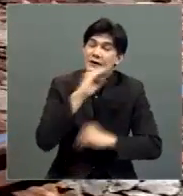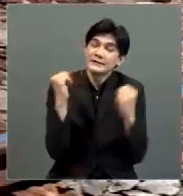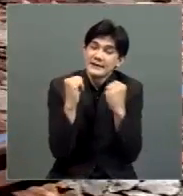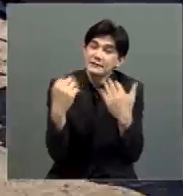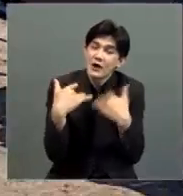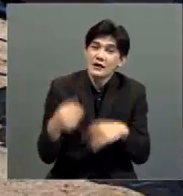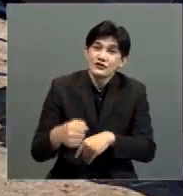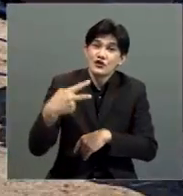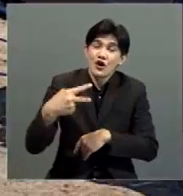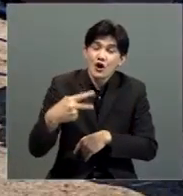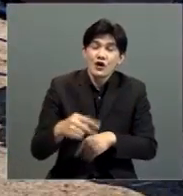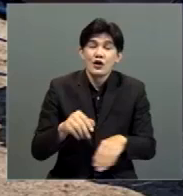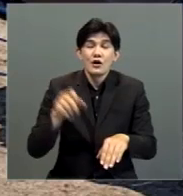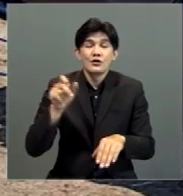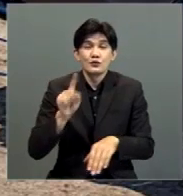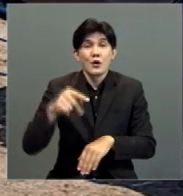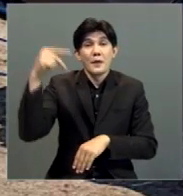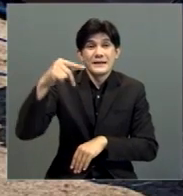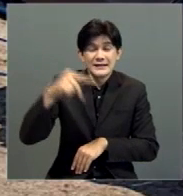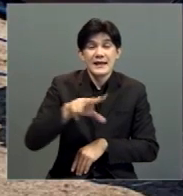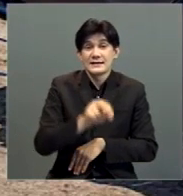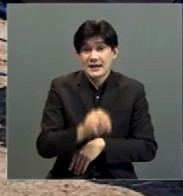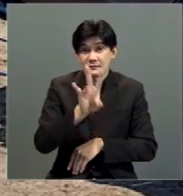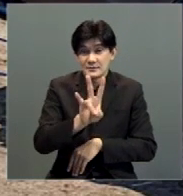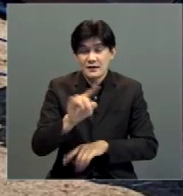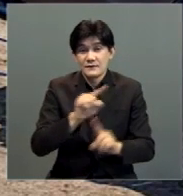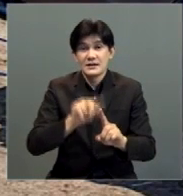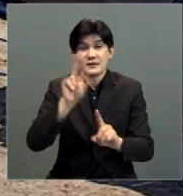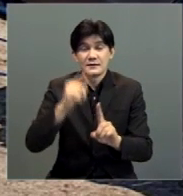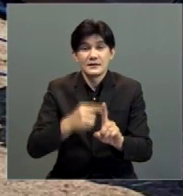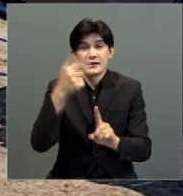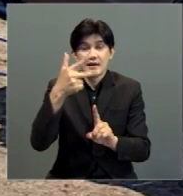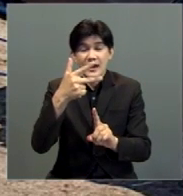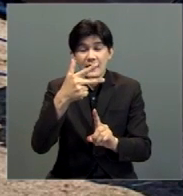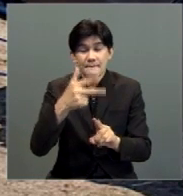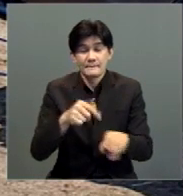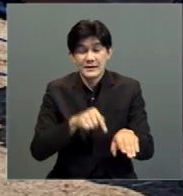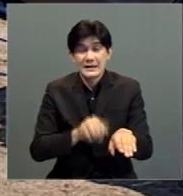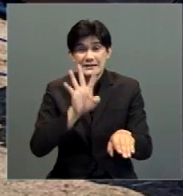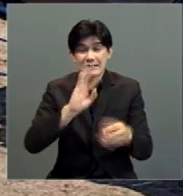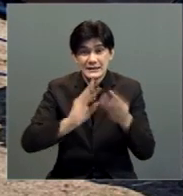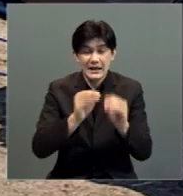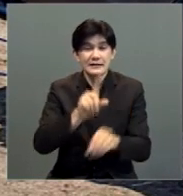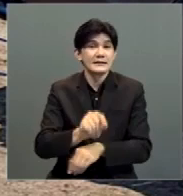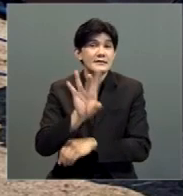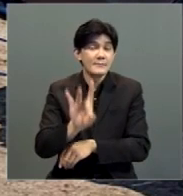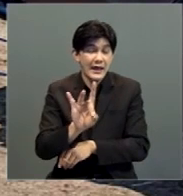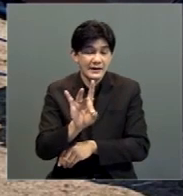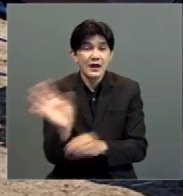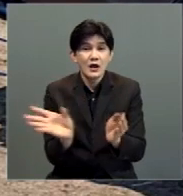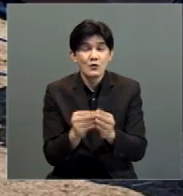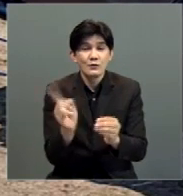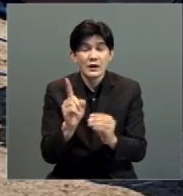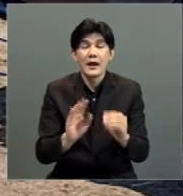อย่างละเอียดอีกครั้งหนึ่งก่อนค่ะแล้วเดี๋ยวจะมารายงานผลให้ได้โดยเร็วนะคะก็เดี๋ยวลองดูการแถลงข่าวของศูนย์ในช่วงเที่ยงครึ่งวันนี้อาจจะมีความคืบหน้าเรื่องนี้ออกมานะคะแต่ว่าเดี๋ยวเราก็จะติดตามแล้วก็รายงานให้ผู้ชมทราบตลอดนะคะแต่ยามว่าใครที่เดินทางมากับรถนอนปรับอากาศชั้นที่2ขบวนด่วนพิเศษทักษิณที่ 37วันที่ 30มีนาคมคันที่ 4เลขที่ 28